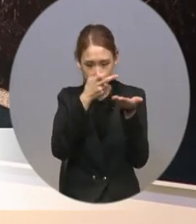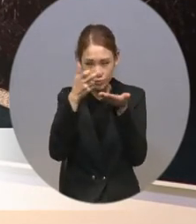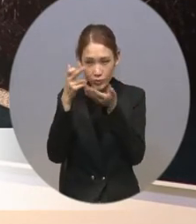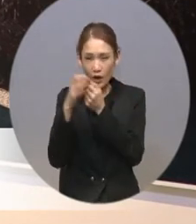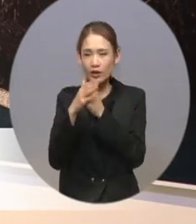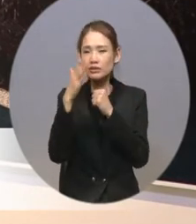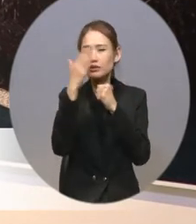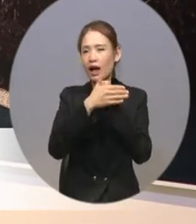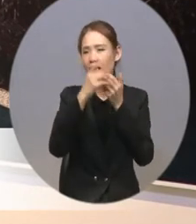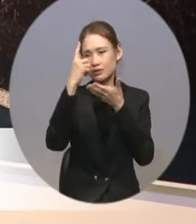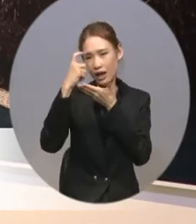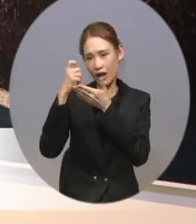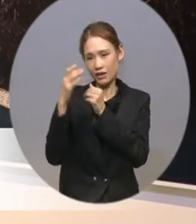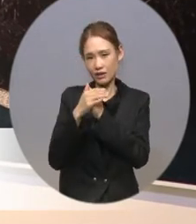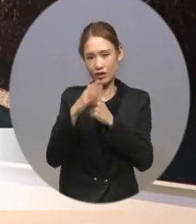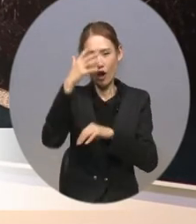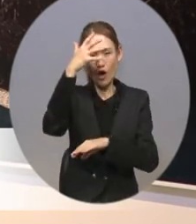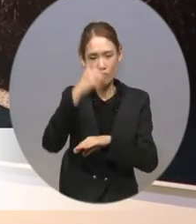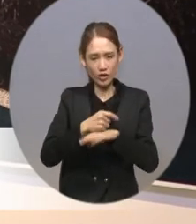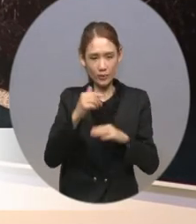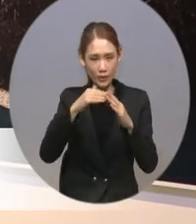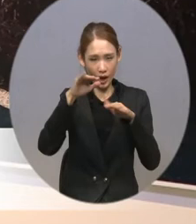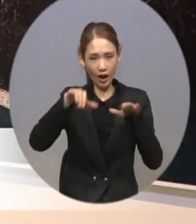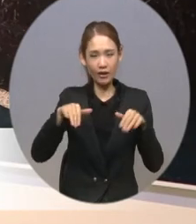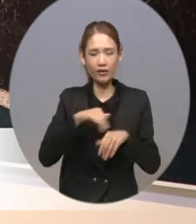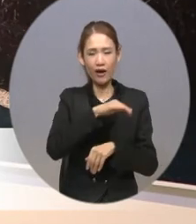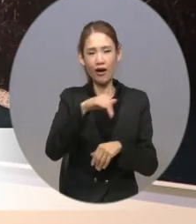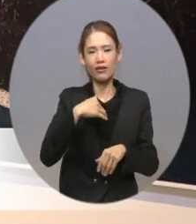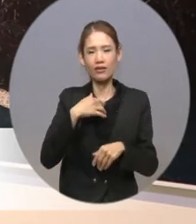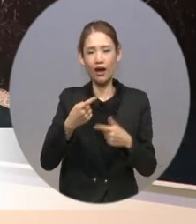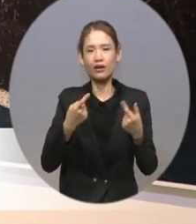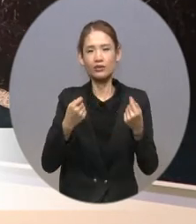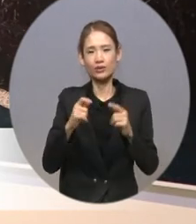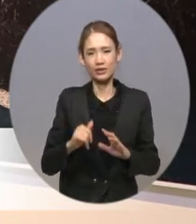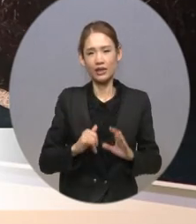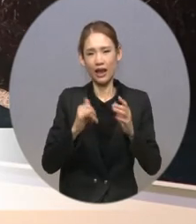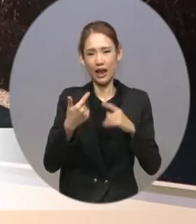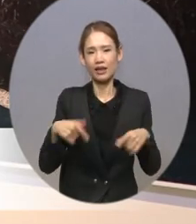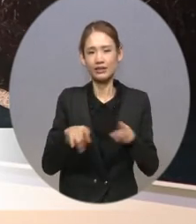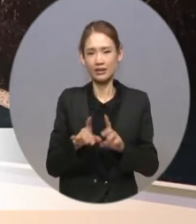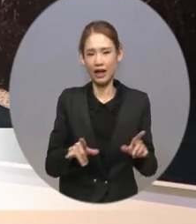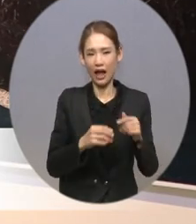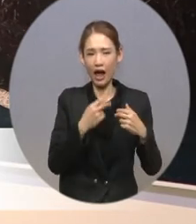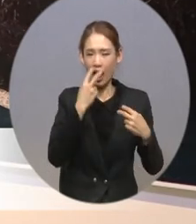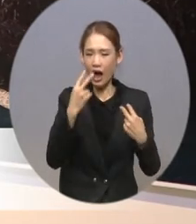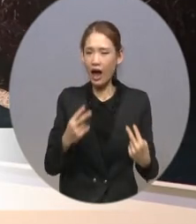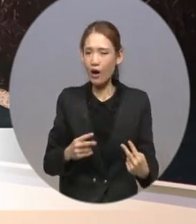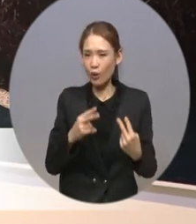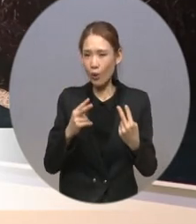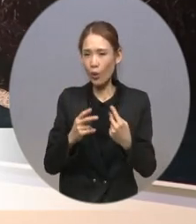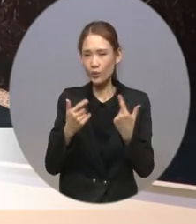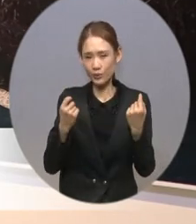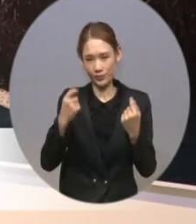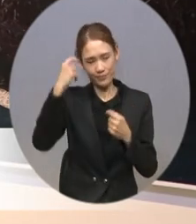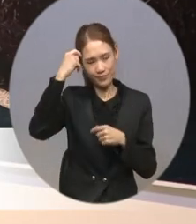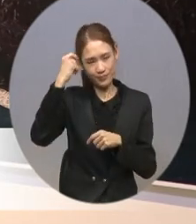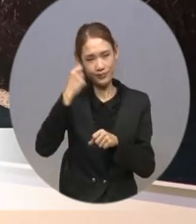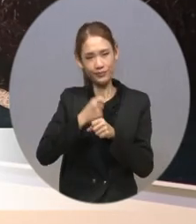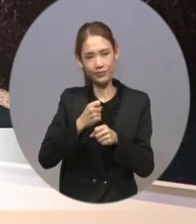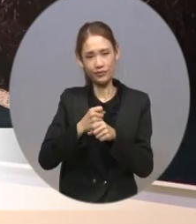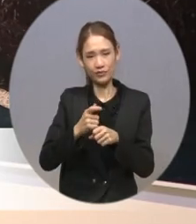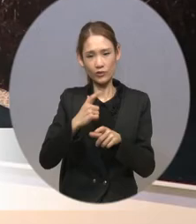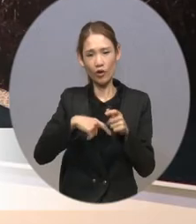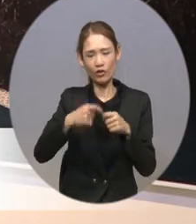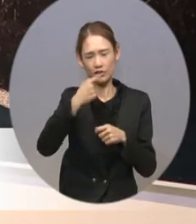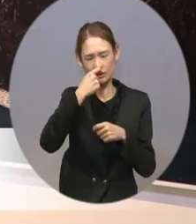이 마을의 동화가 되고 나도 이 세상에 같이 살고 같이 호흡하고 있구나라는 생각이 들어서 어떻게